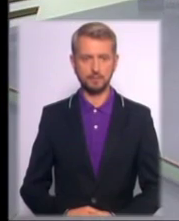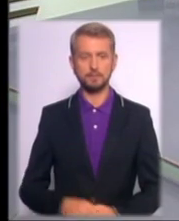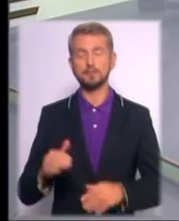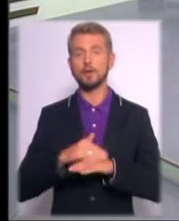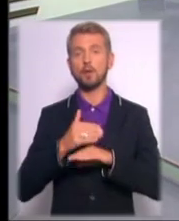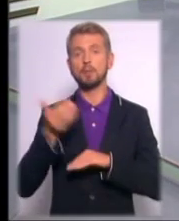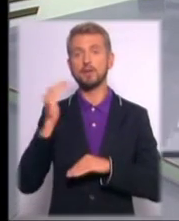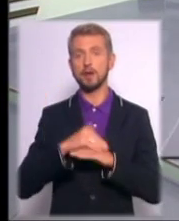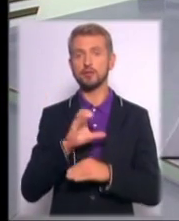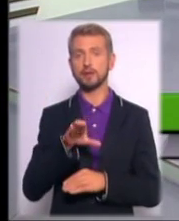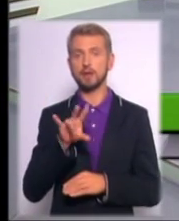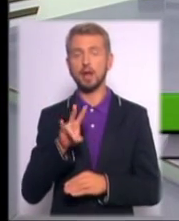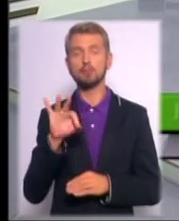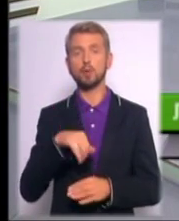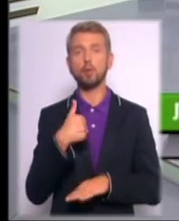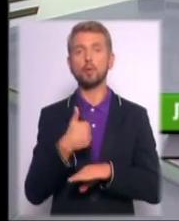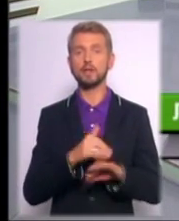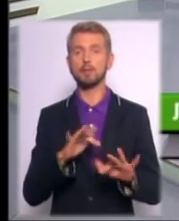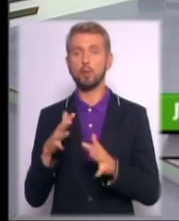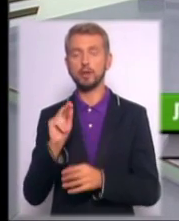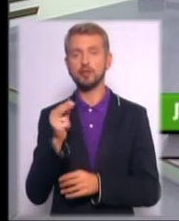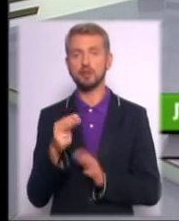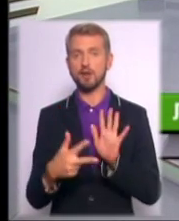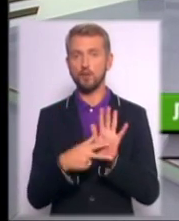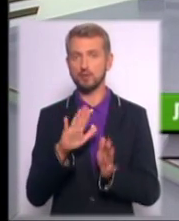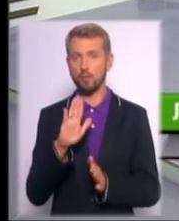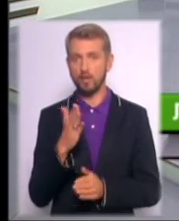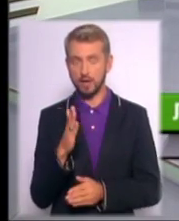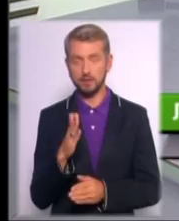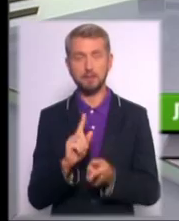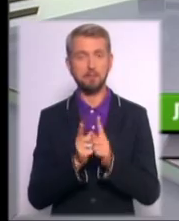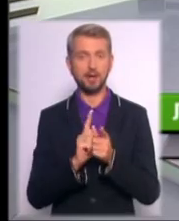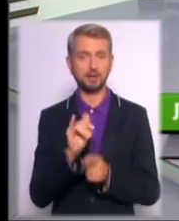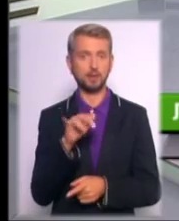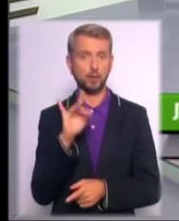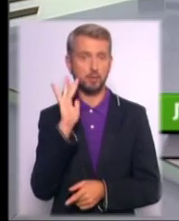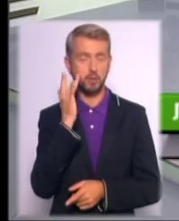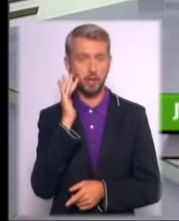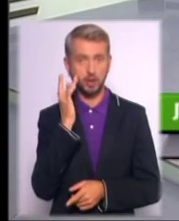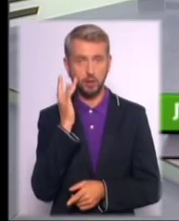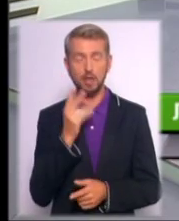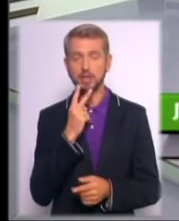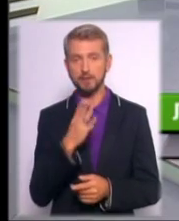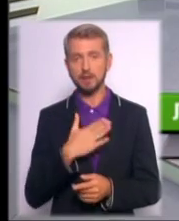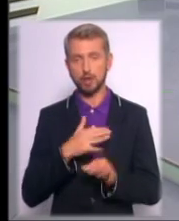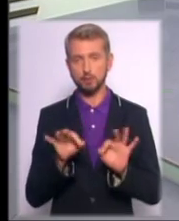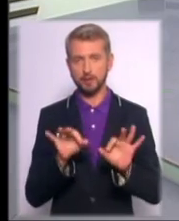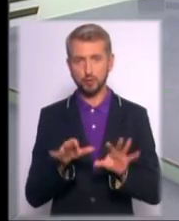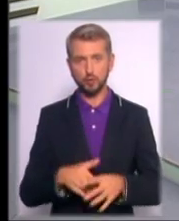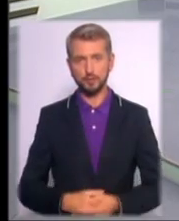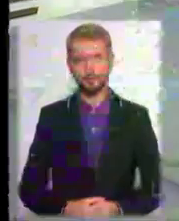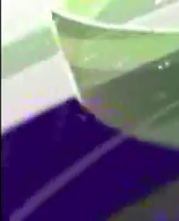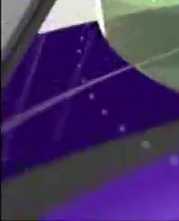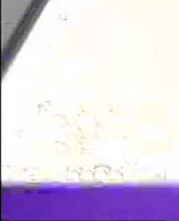Добрий вечір. СТН про головні події четверга, 8 вересня. У студії для вас працюють Лілія Гулей та Ігор Бондаренко. Дивіться у випуску.